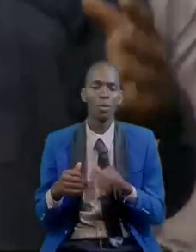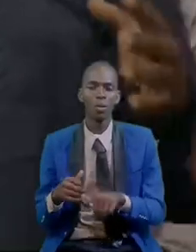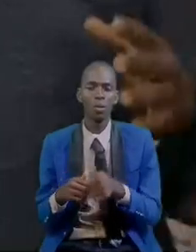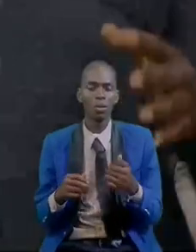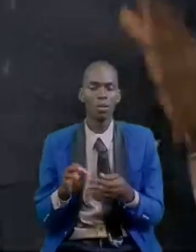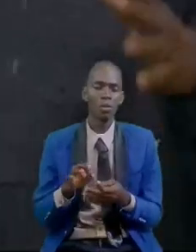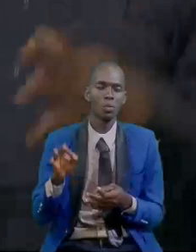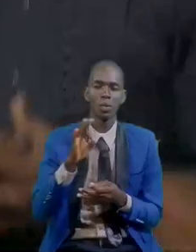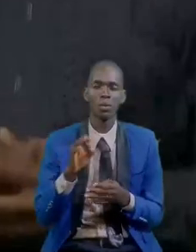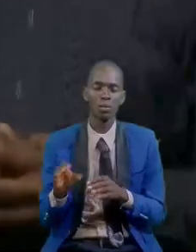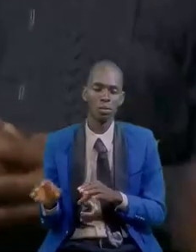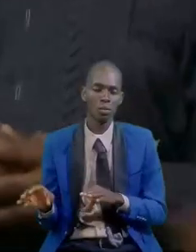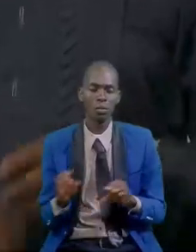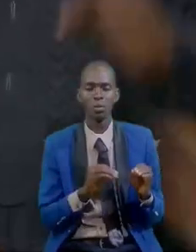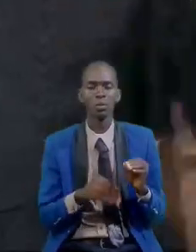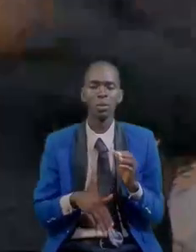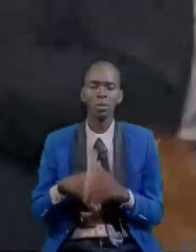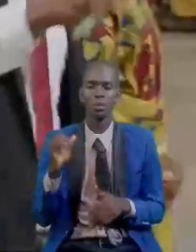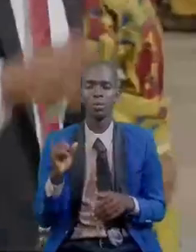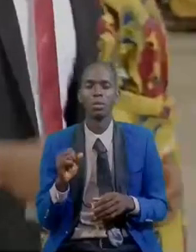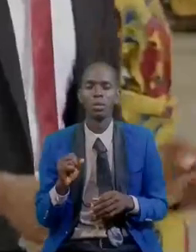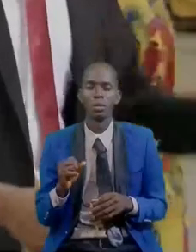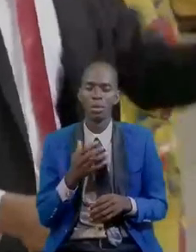Que les autres esprits soient ôtés.